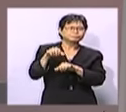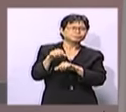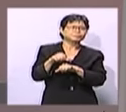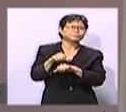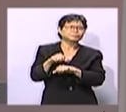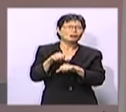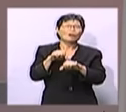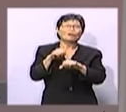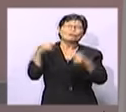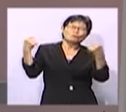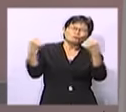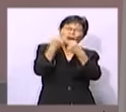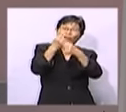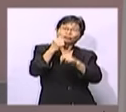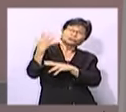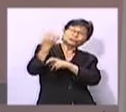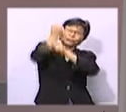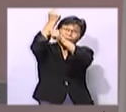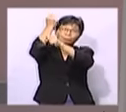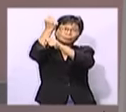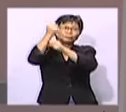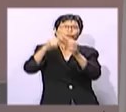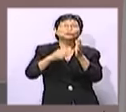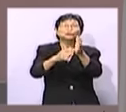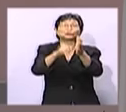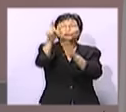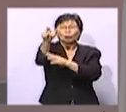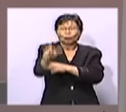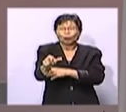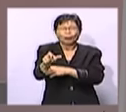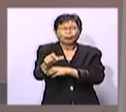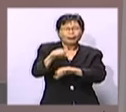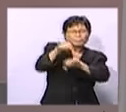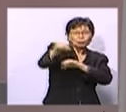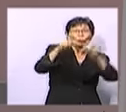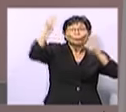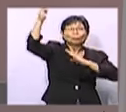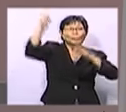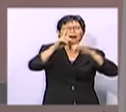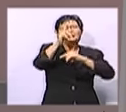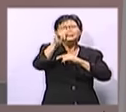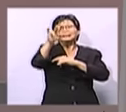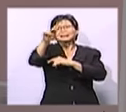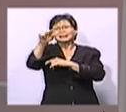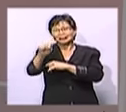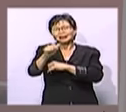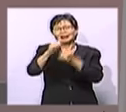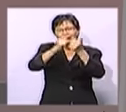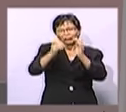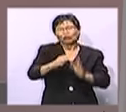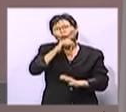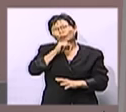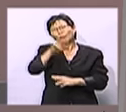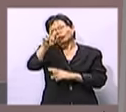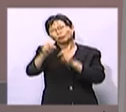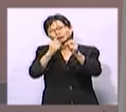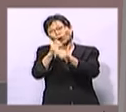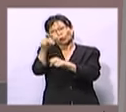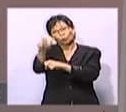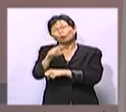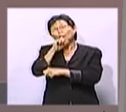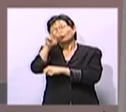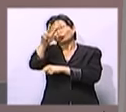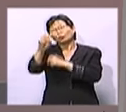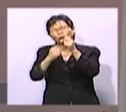Aksi Fight of Champions juga akan menyaksikan persembahan seorang lagi petinju negara, Tina Tayalan. Atlet berusia 20 tahun itu akan